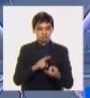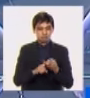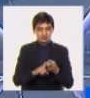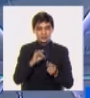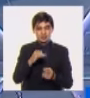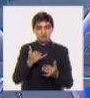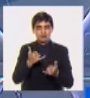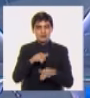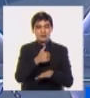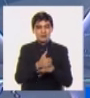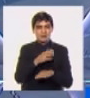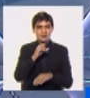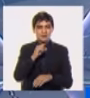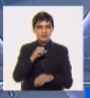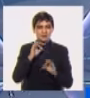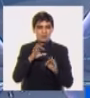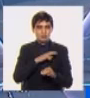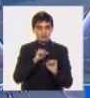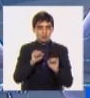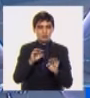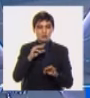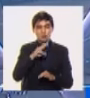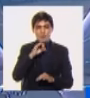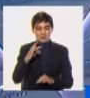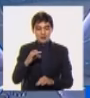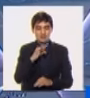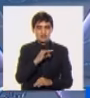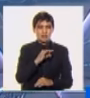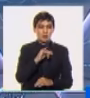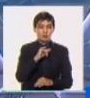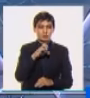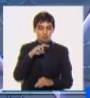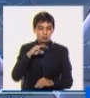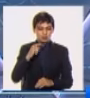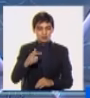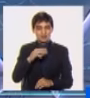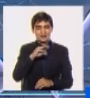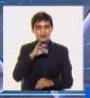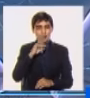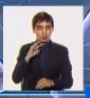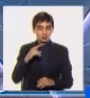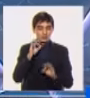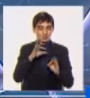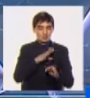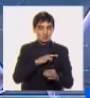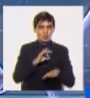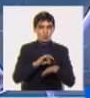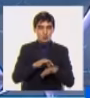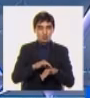сообщил глава комитета контроля качества безопасности товаров и услуг тимур султан газиев таким образом число заболевших